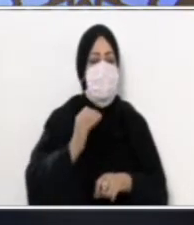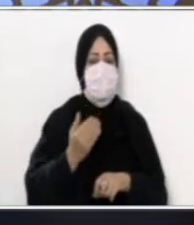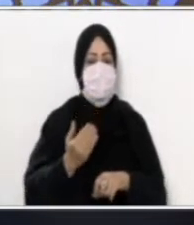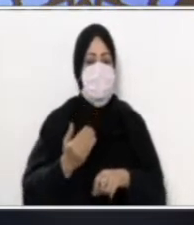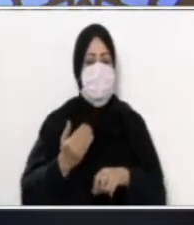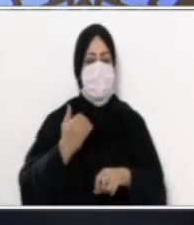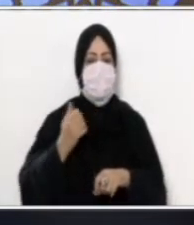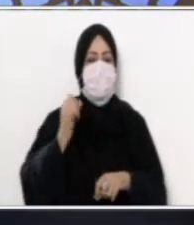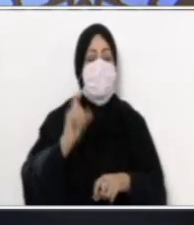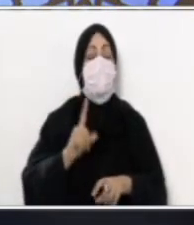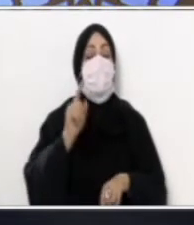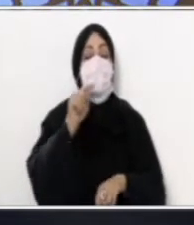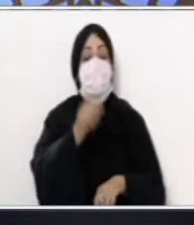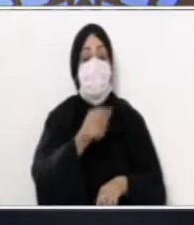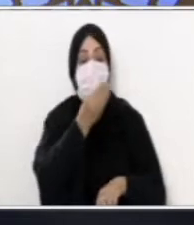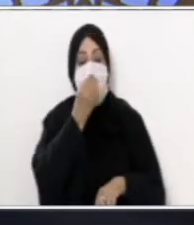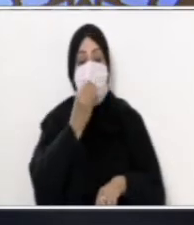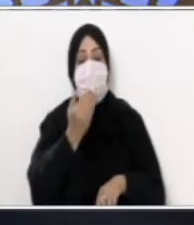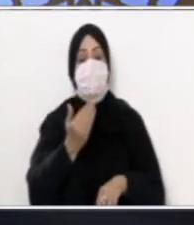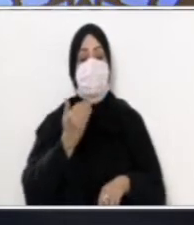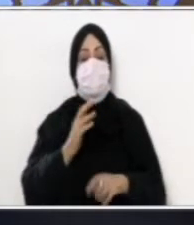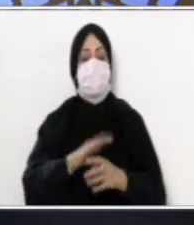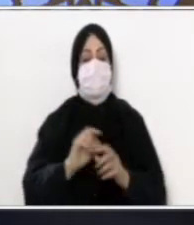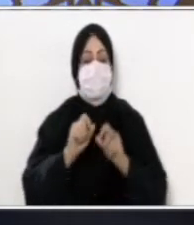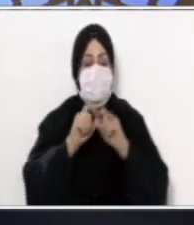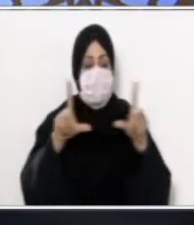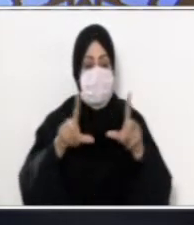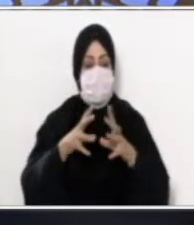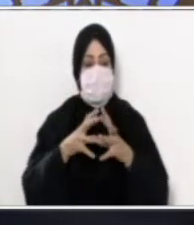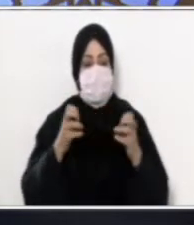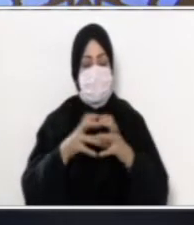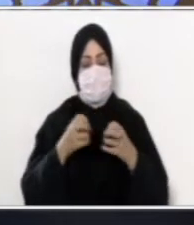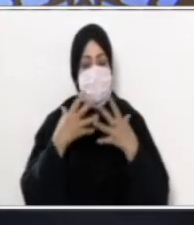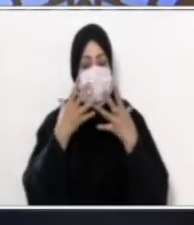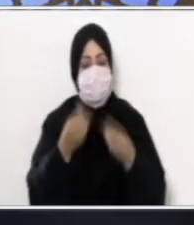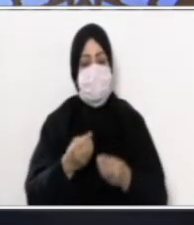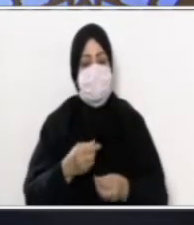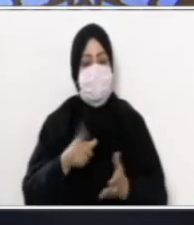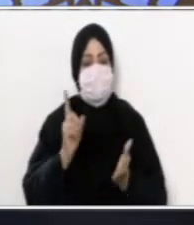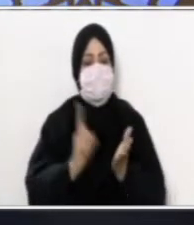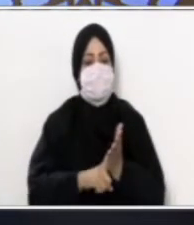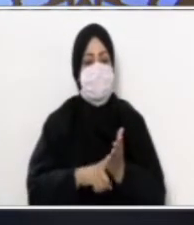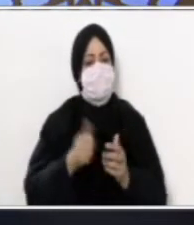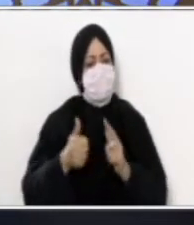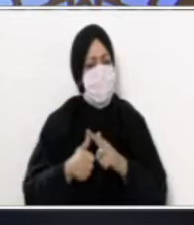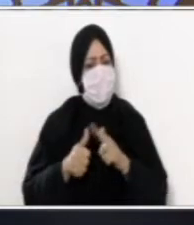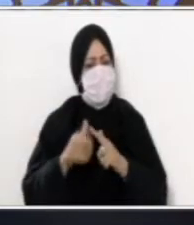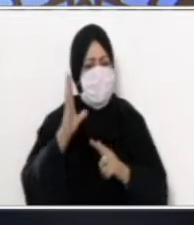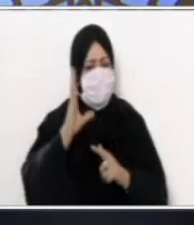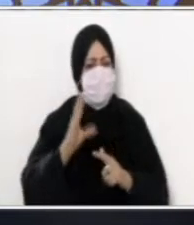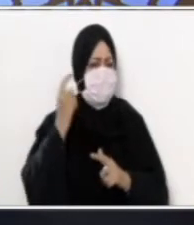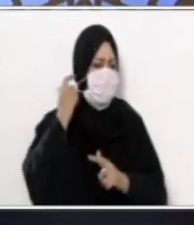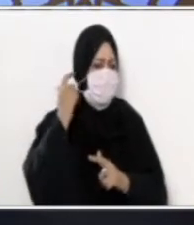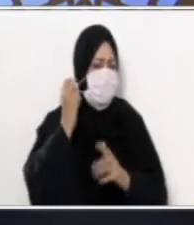المسألة، يعني ما حقيقة الأذان الأول وما حقيقة الأذان الثاني لفضيلة الشيخ، وعلى أيهما يصلي